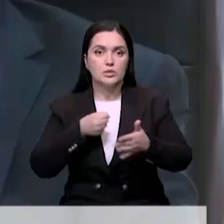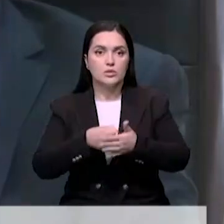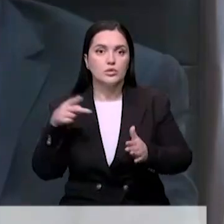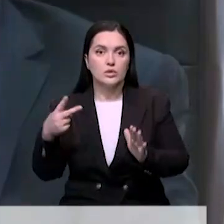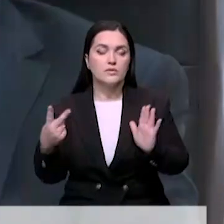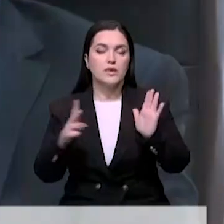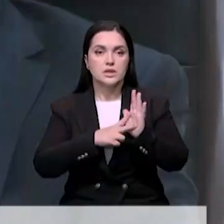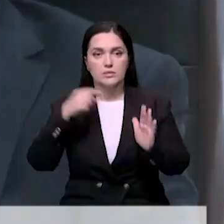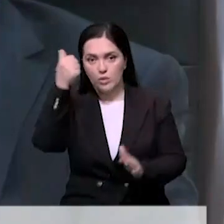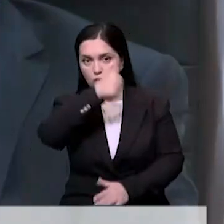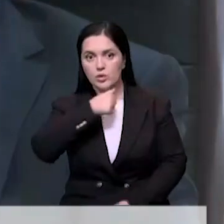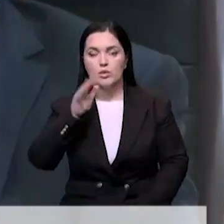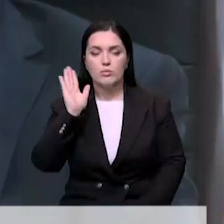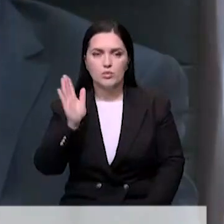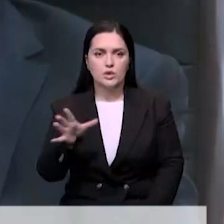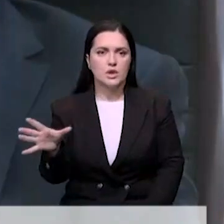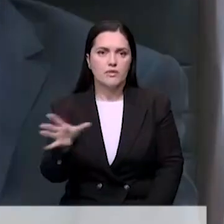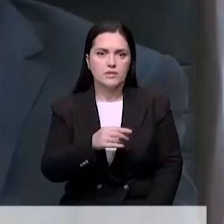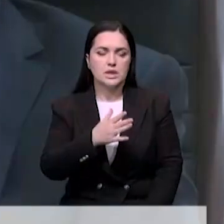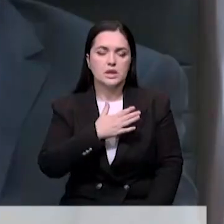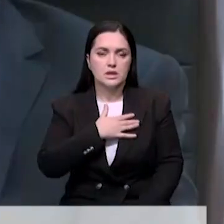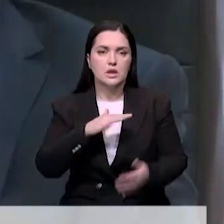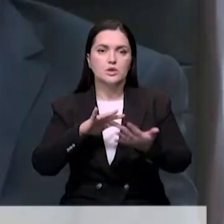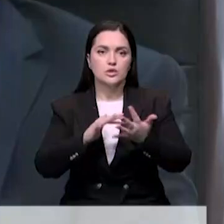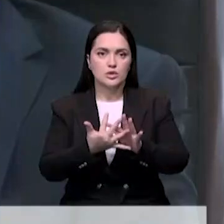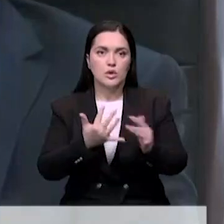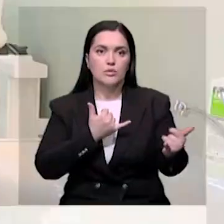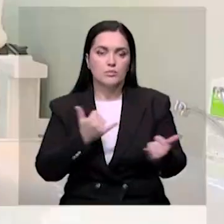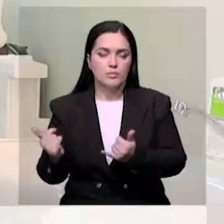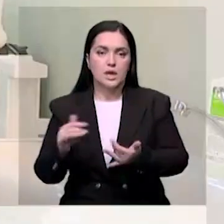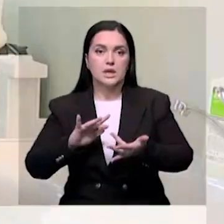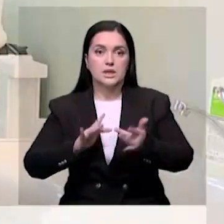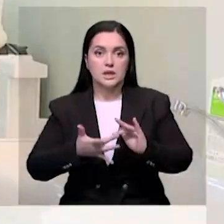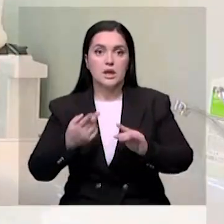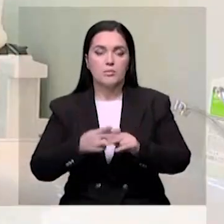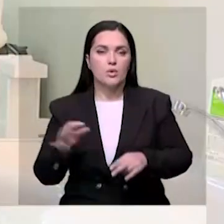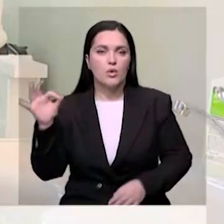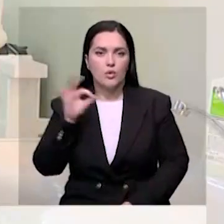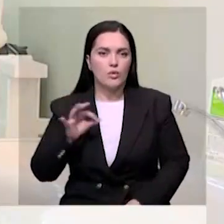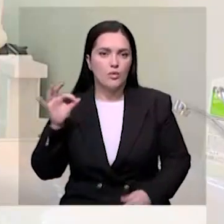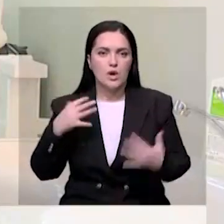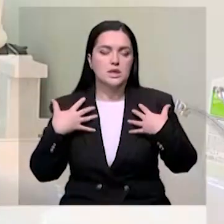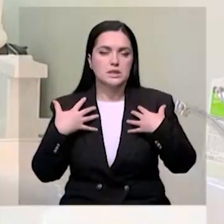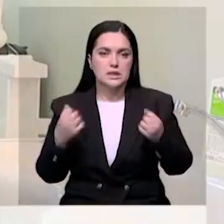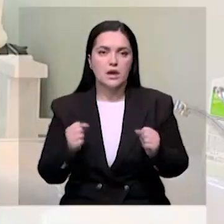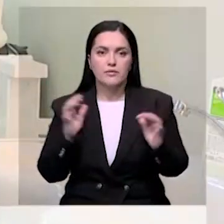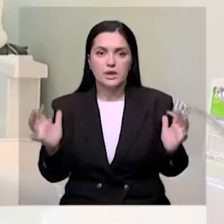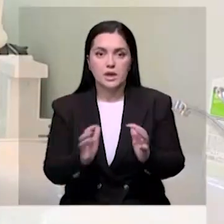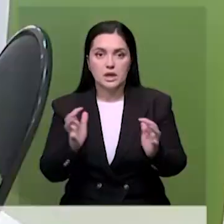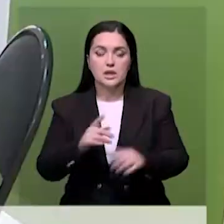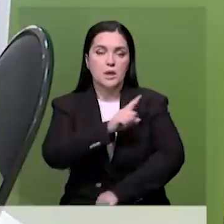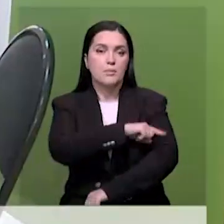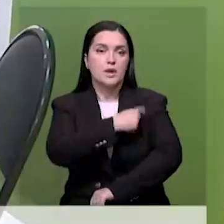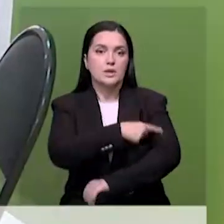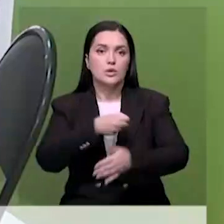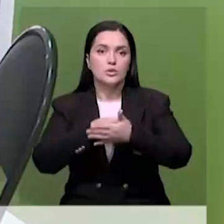года, значит, будут все наши села охвачены интернетом. Что касается сферы здравоохранения, то до конца